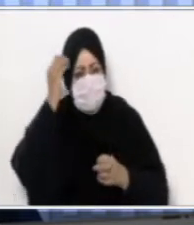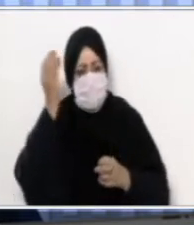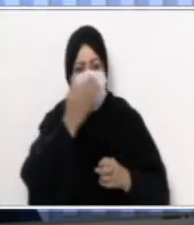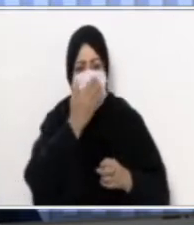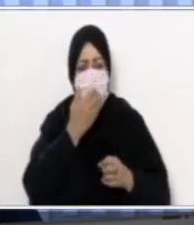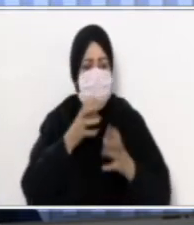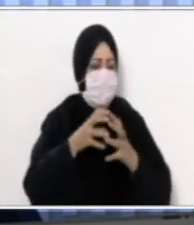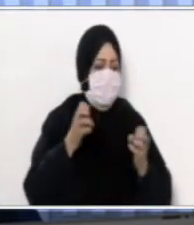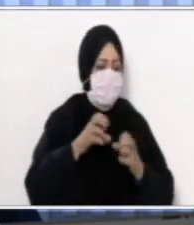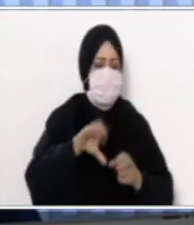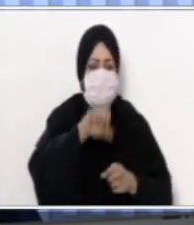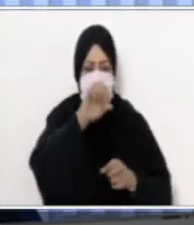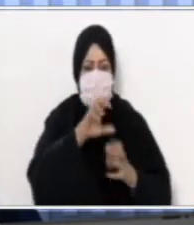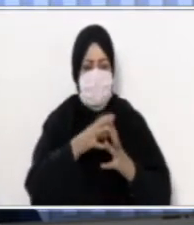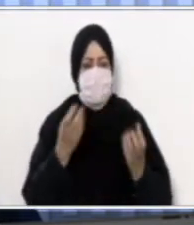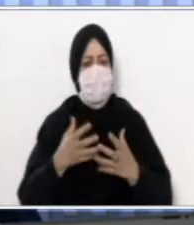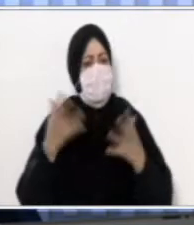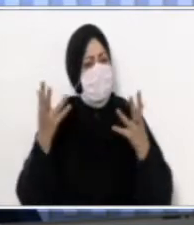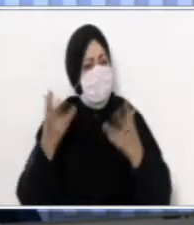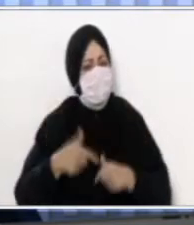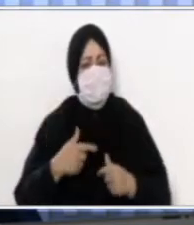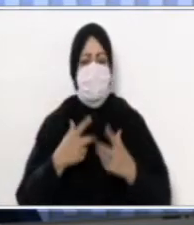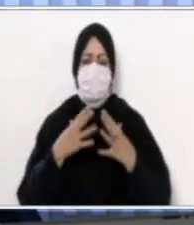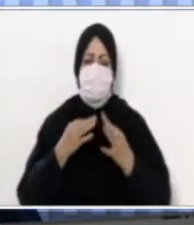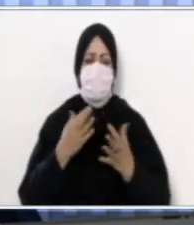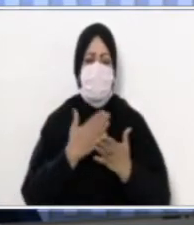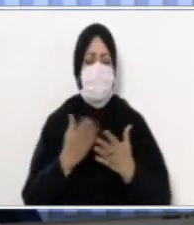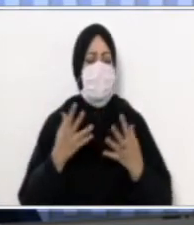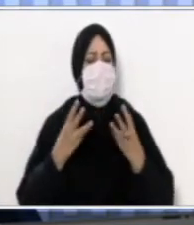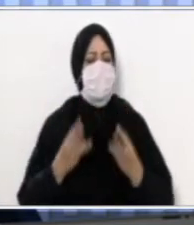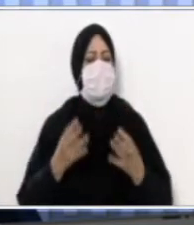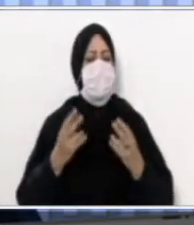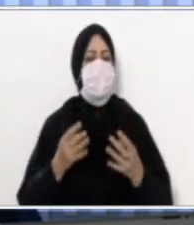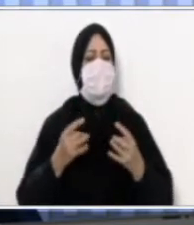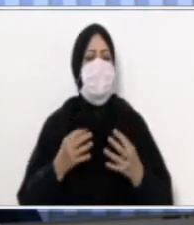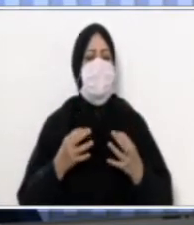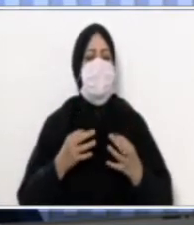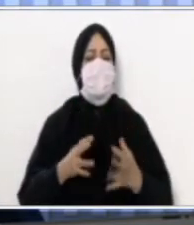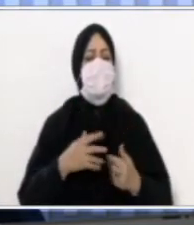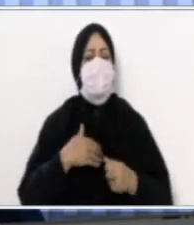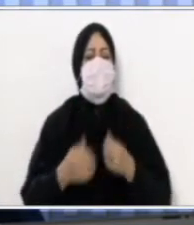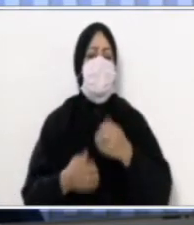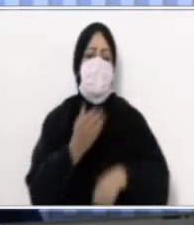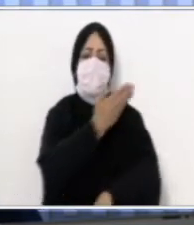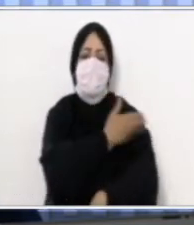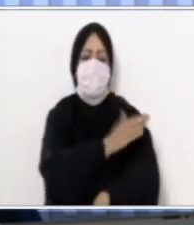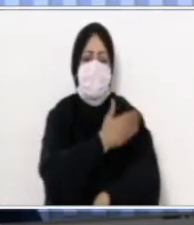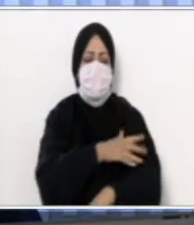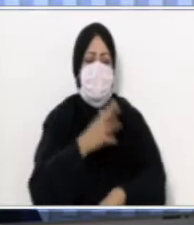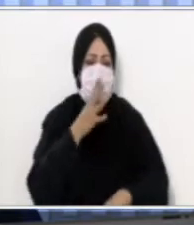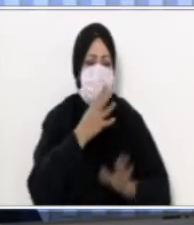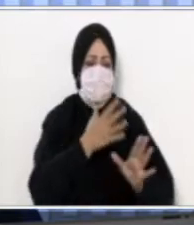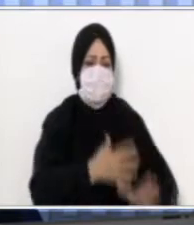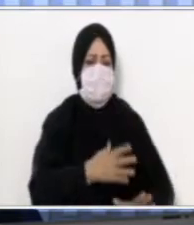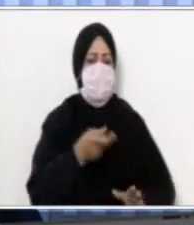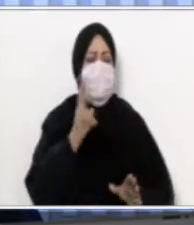من الذكر، من الصلاة على النبي صلى الله عليه وسلم، يعني يستغل الوقت في القرآن والأذكار. حتى العلماء